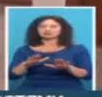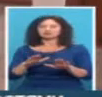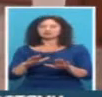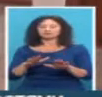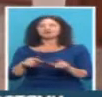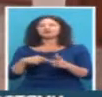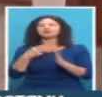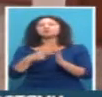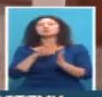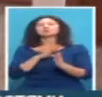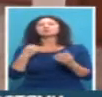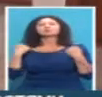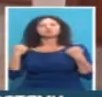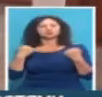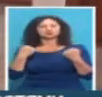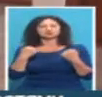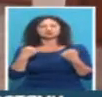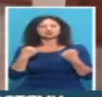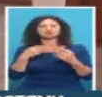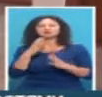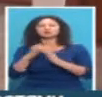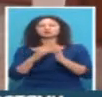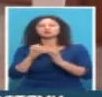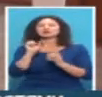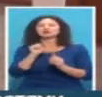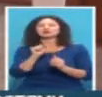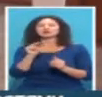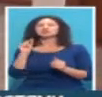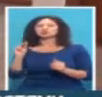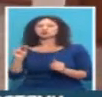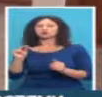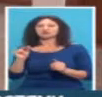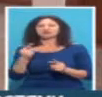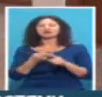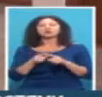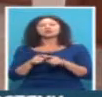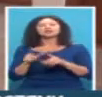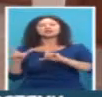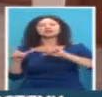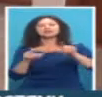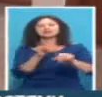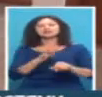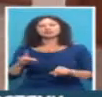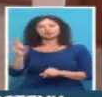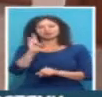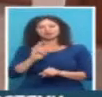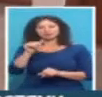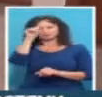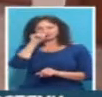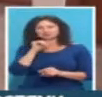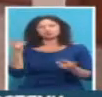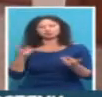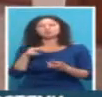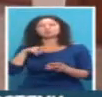Вопрос поднимался тоже по спорту для нашего чемпиона Азамата Кочугулова, который у нас едет на республику в ноябре месяце, ему нужен